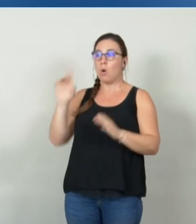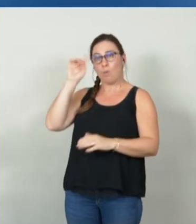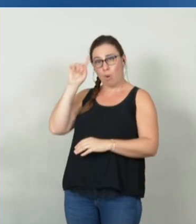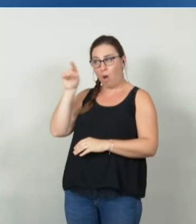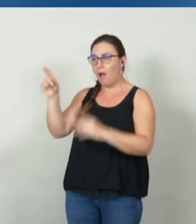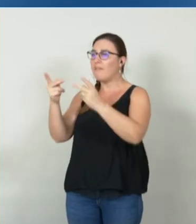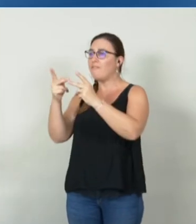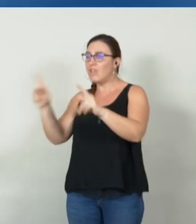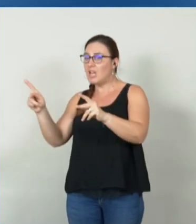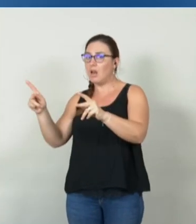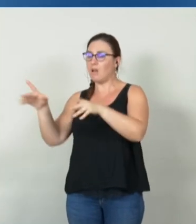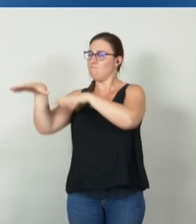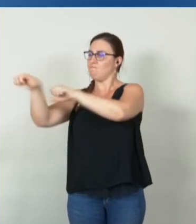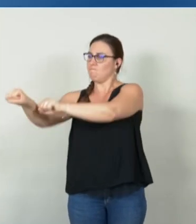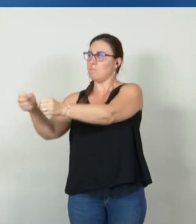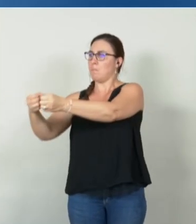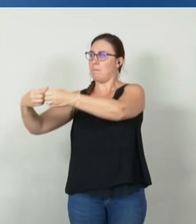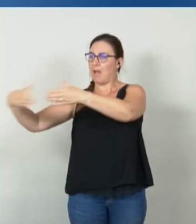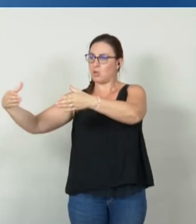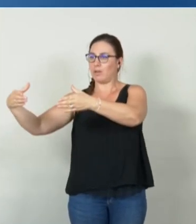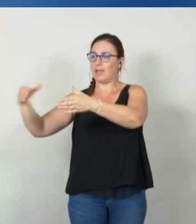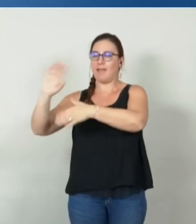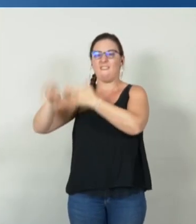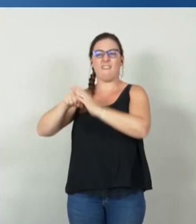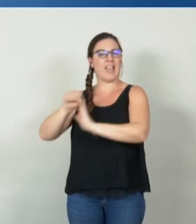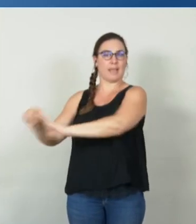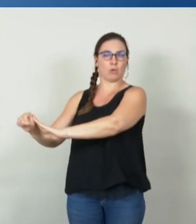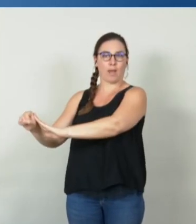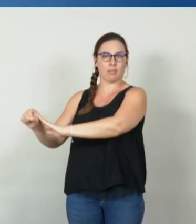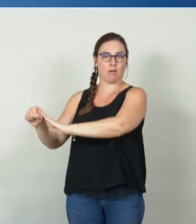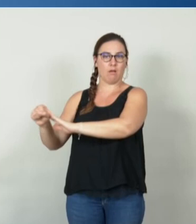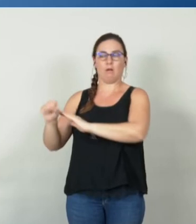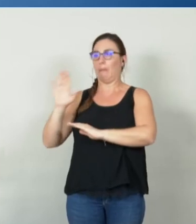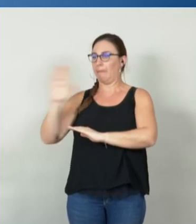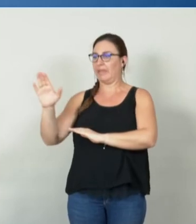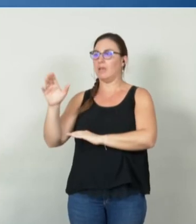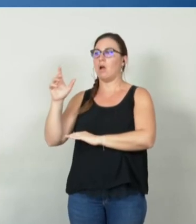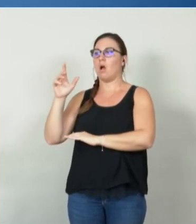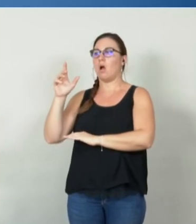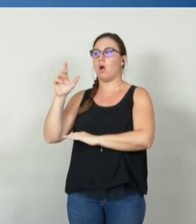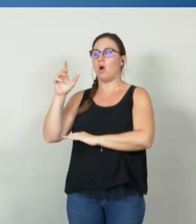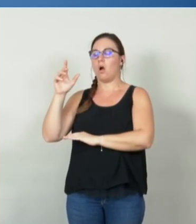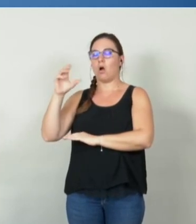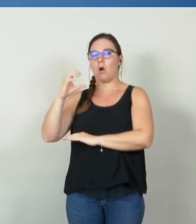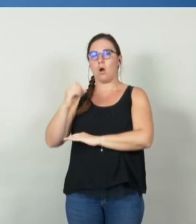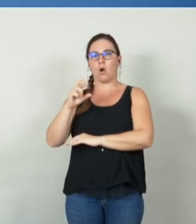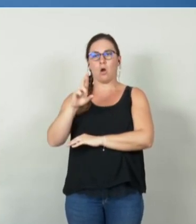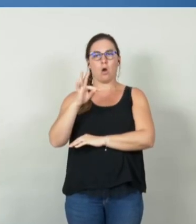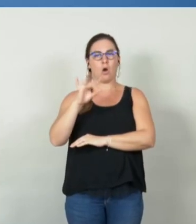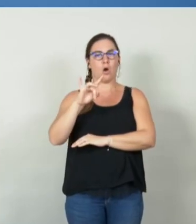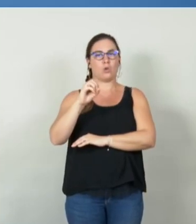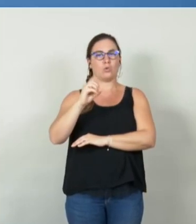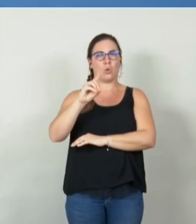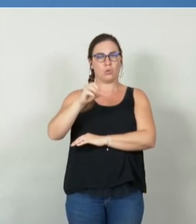est tenue par une majorité d'extrême droite ultra-orthodoxe est-ce que ça n'est pas faire preuve de